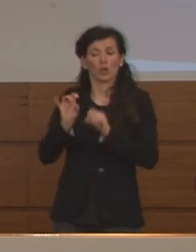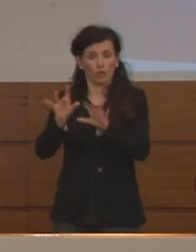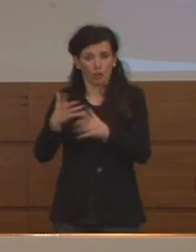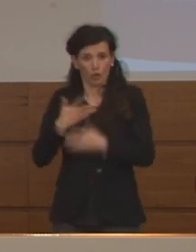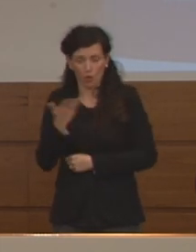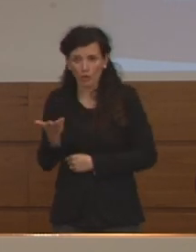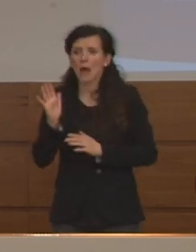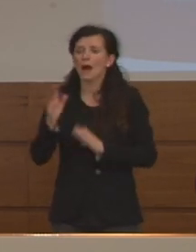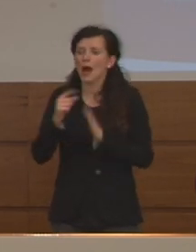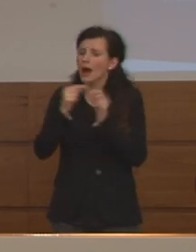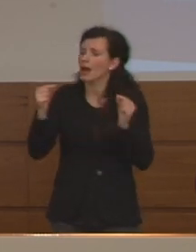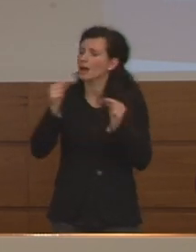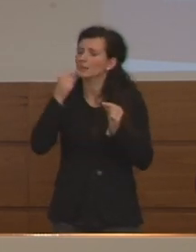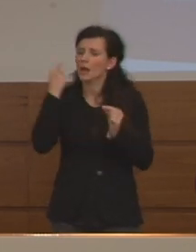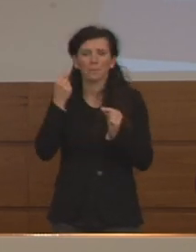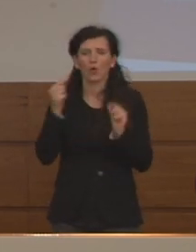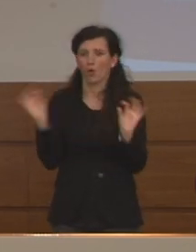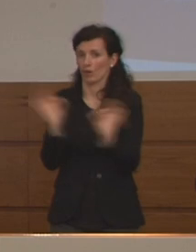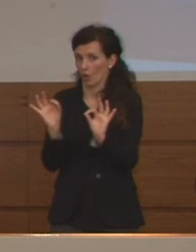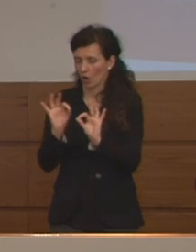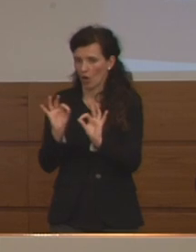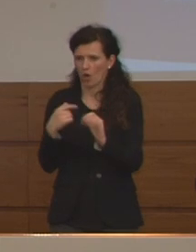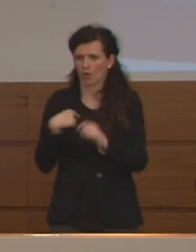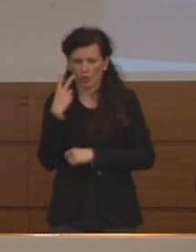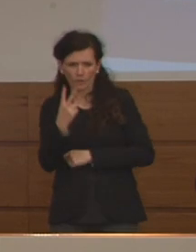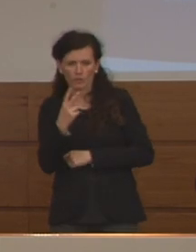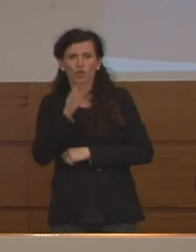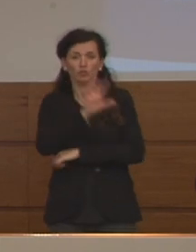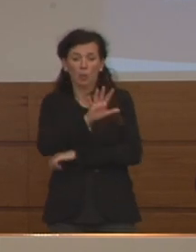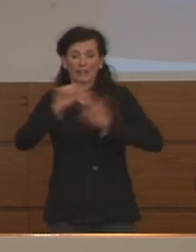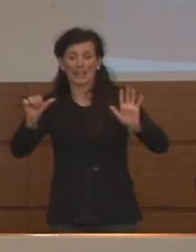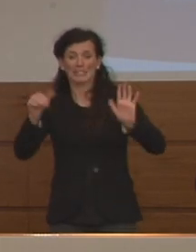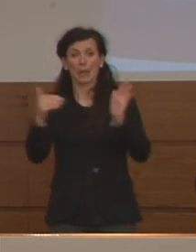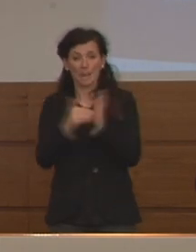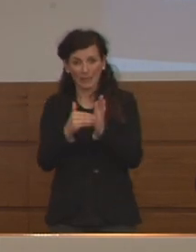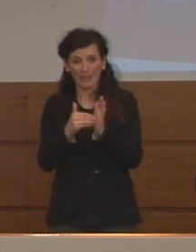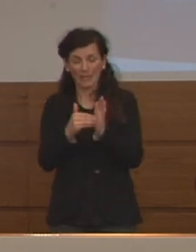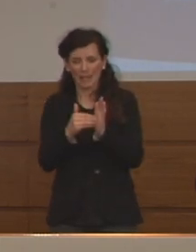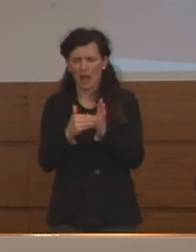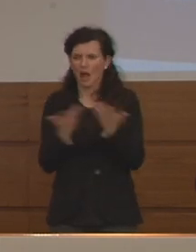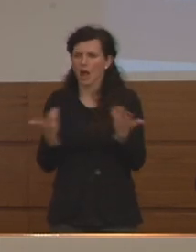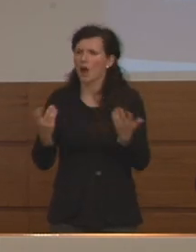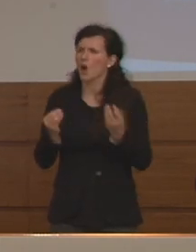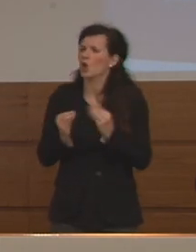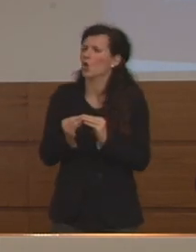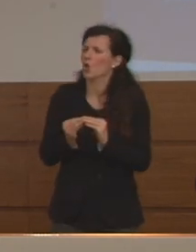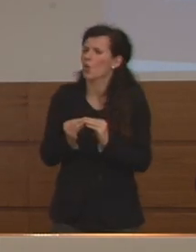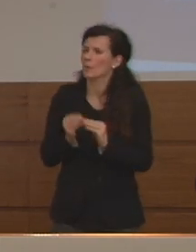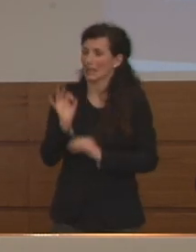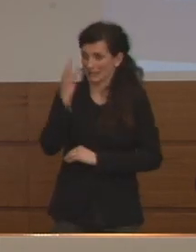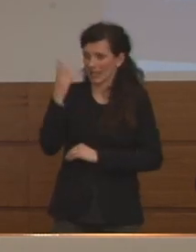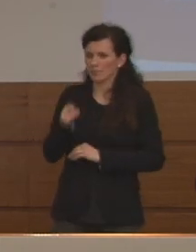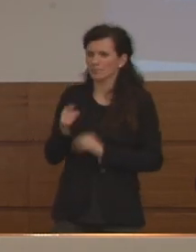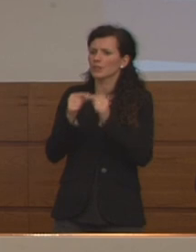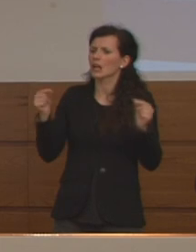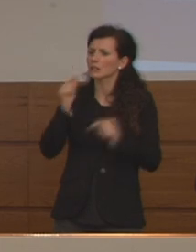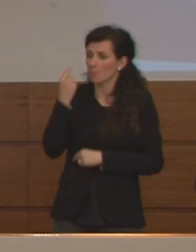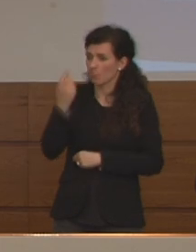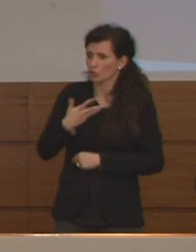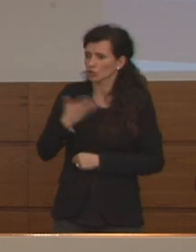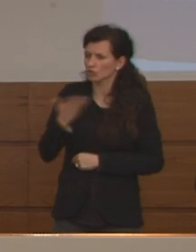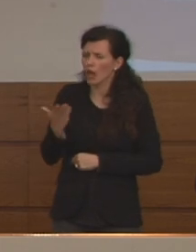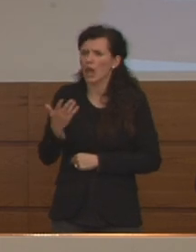farsi fare un tampone adesso vedo che siamo arrivati anche a 56.000 com'è possibile se c'è disponibilità di tamponi che ci siano